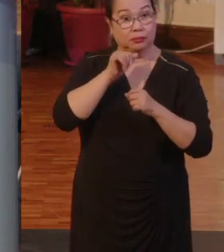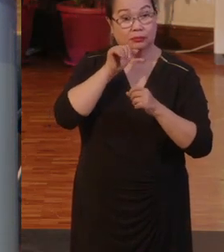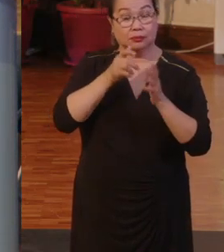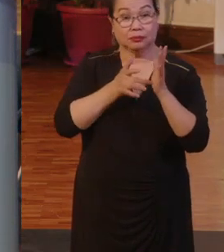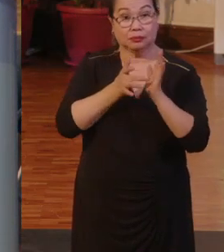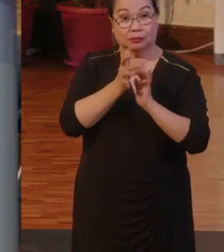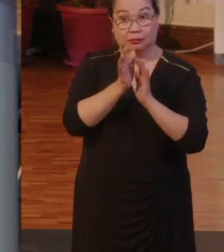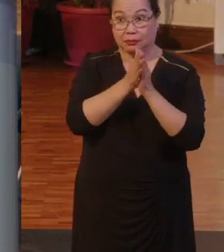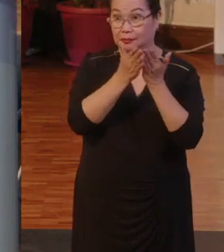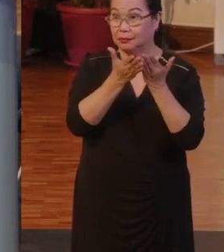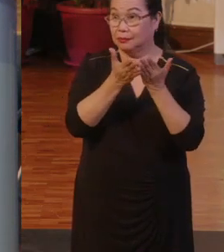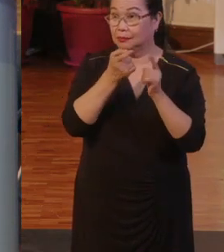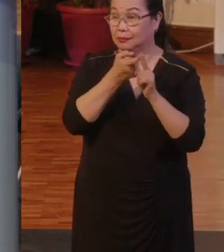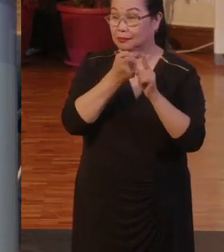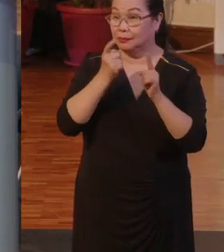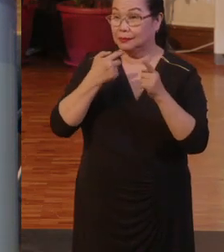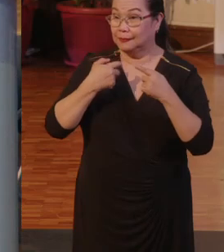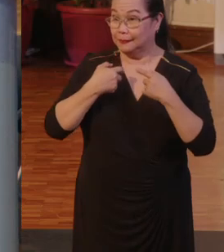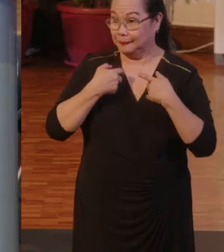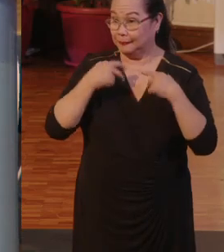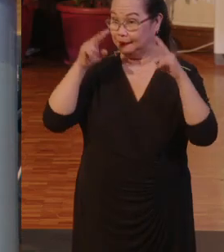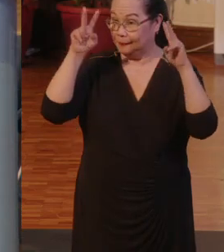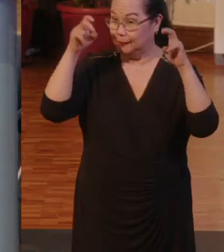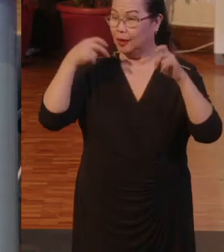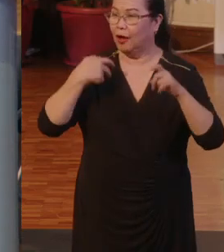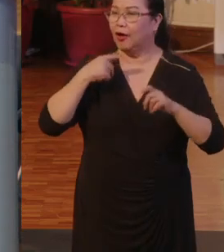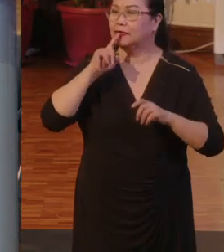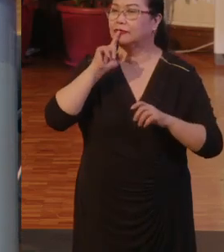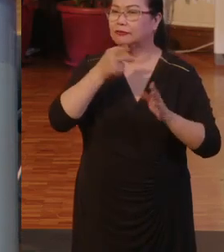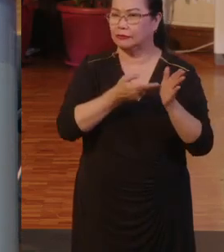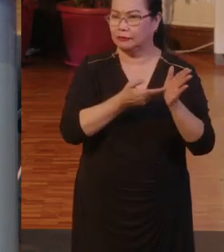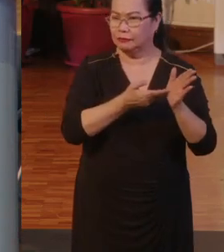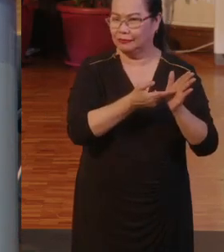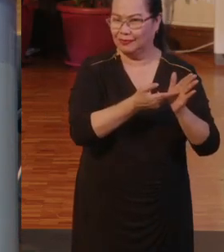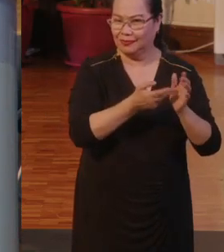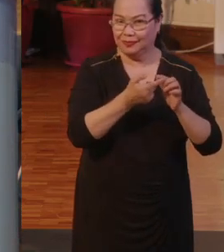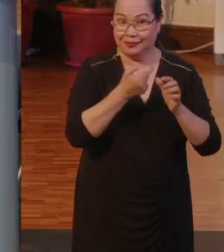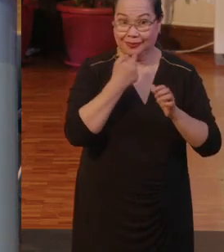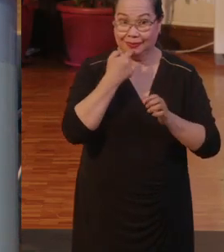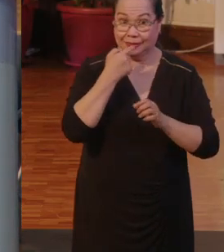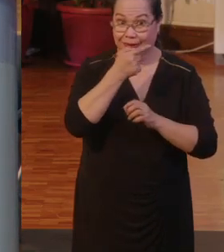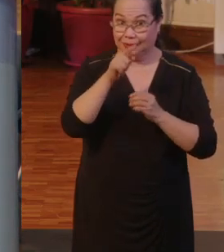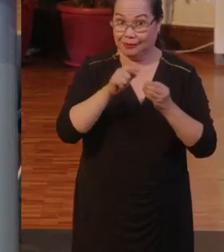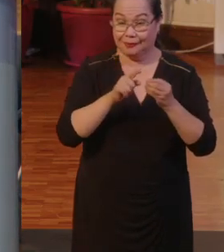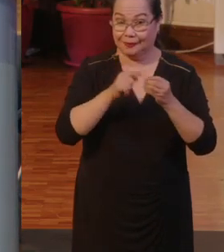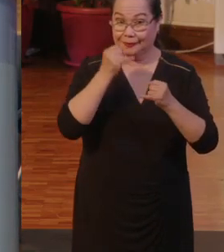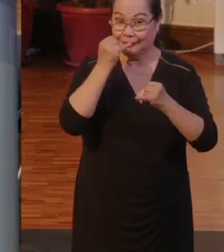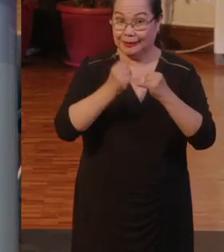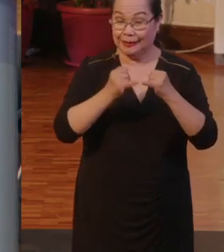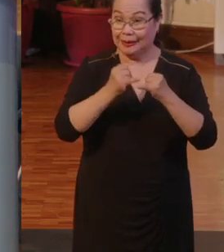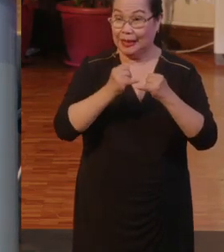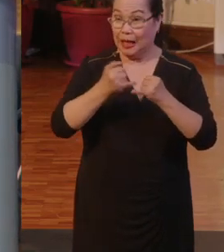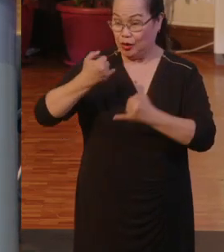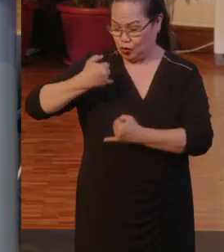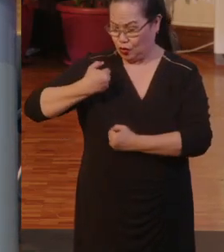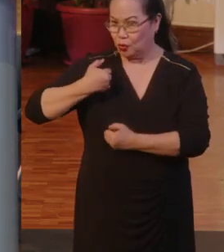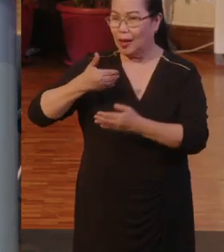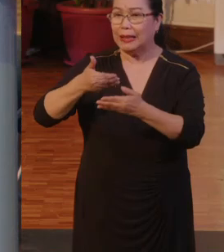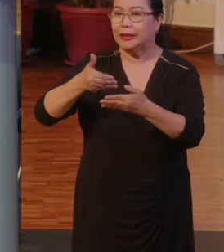Biblia, mayroon siyang taglay na katotohanan. Lalo na dito sa huling pangungusap ni